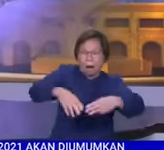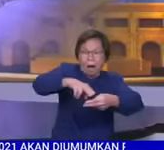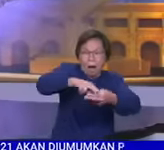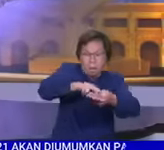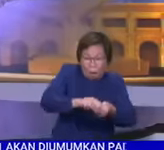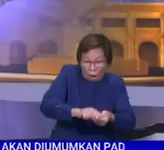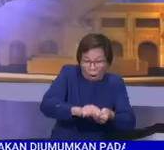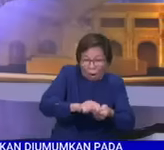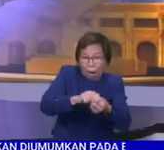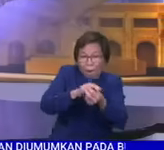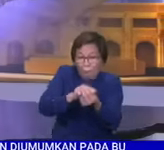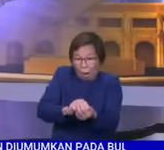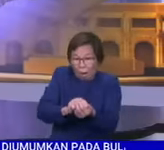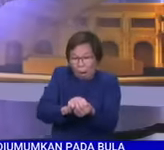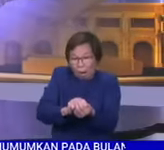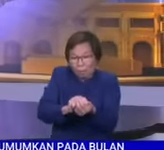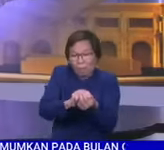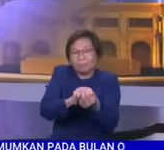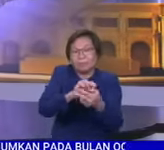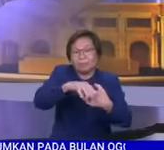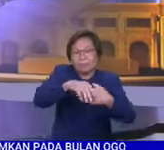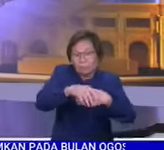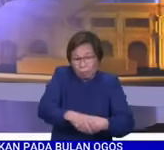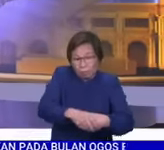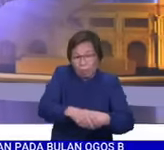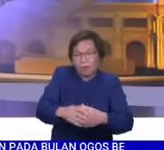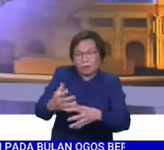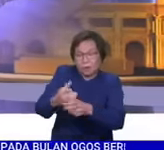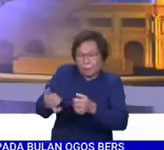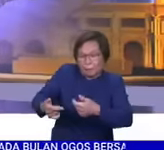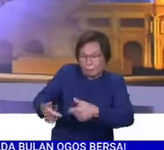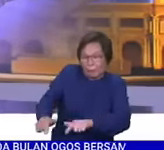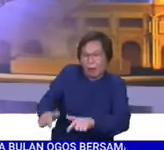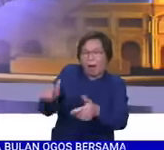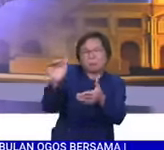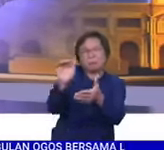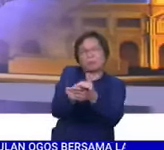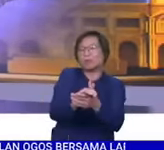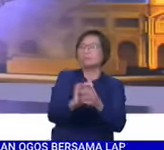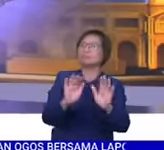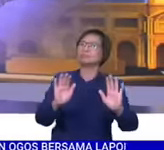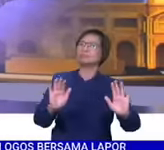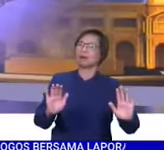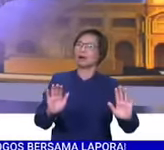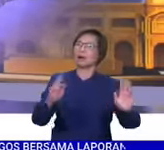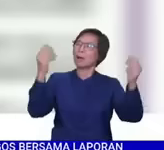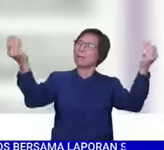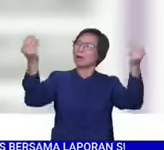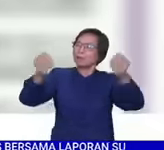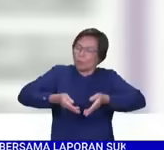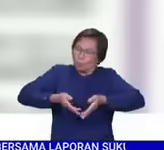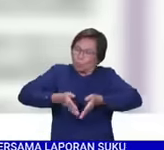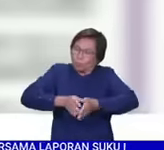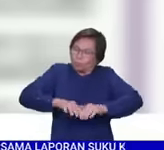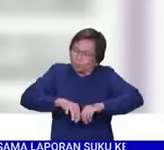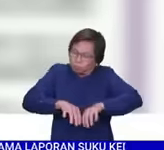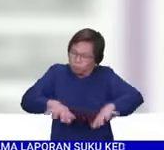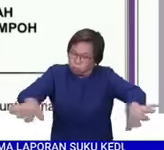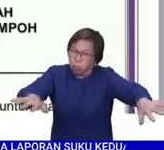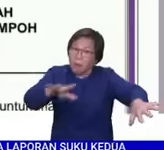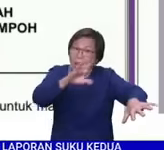hanya diberikan kepada pasangan telah mendapat kebenaran berkahwin saja majelis itu akan di perluaskan